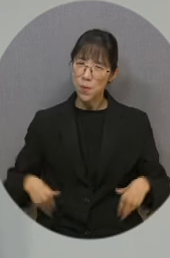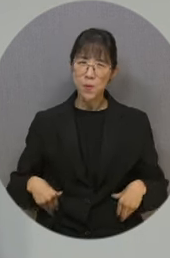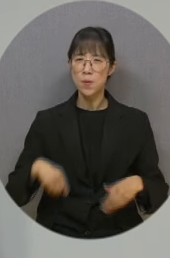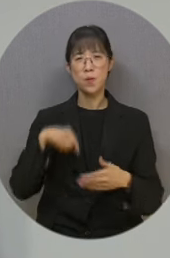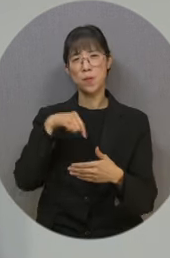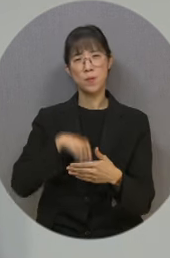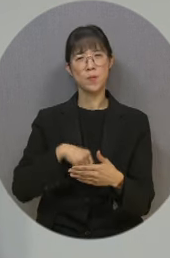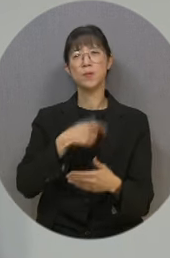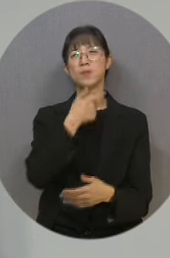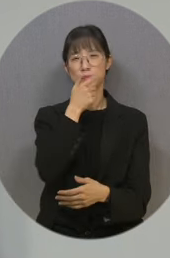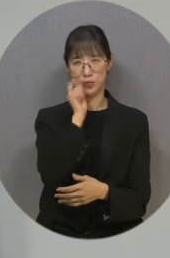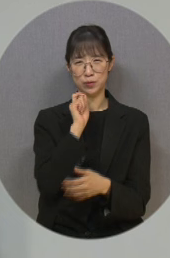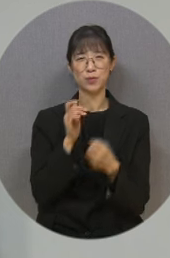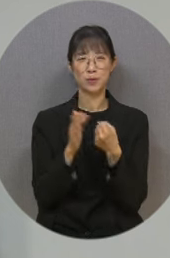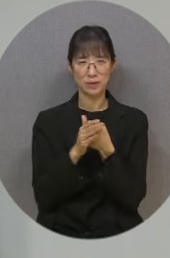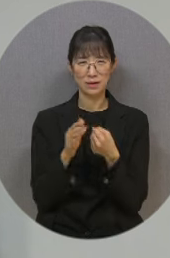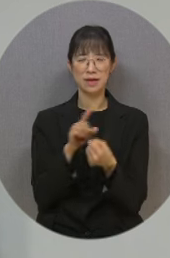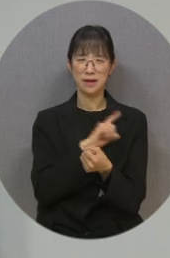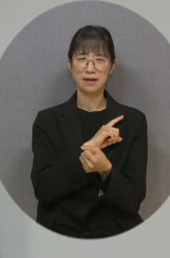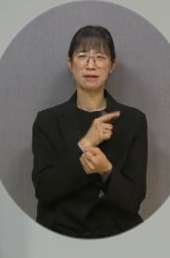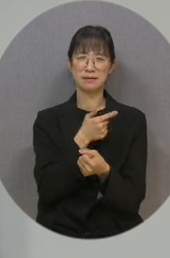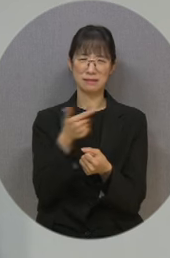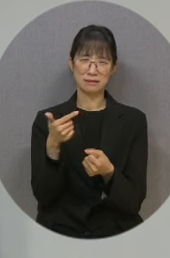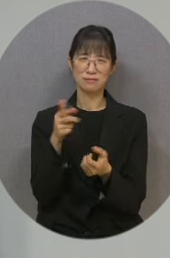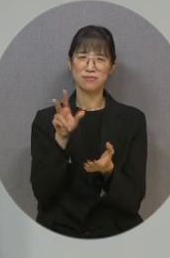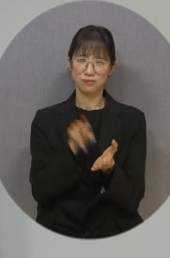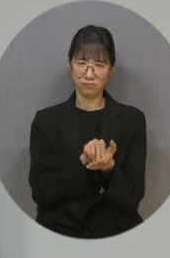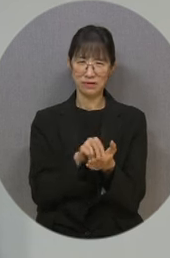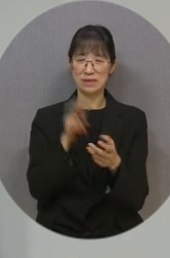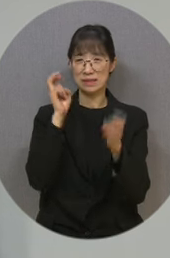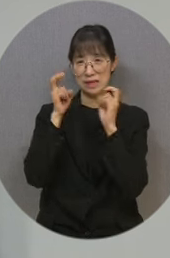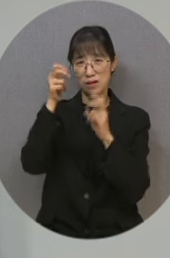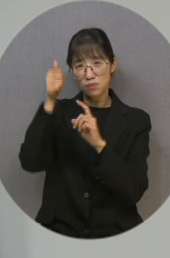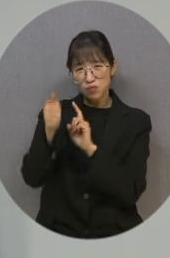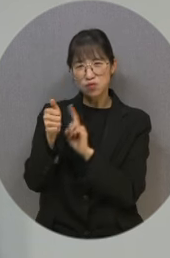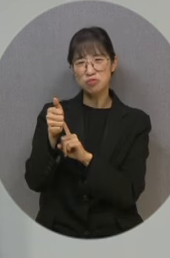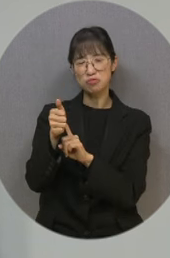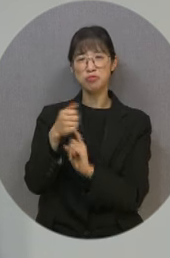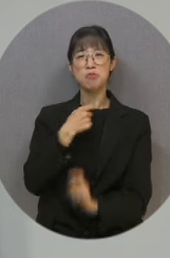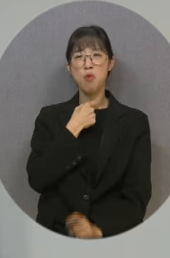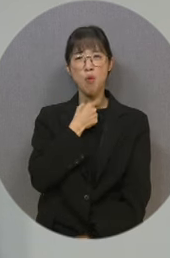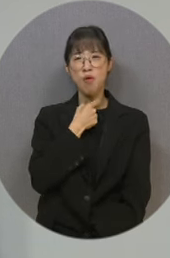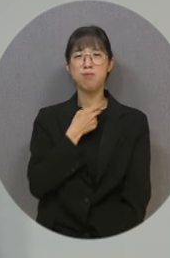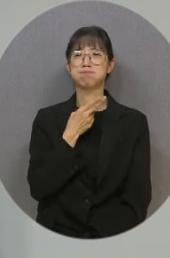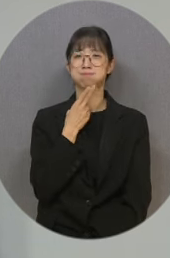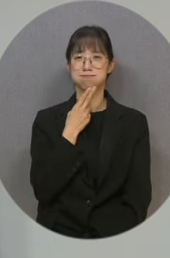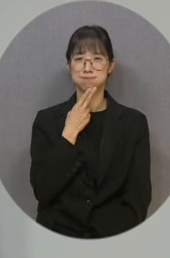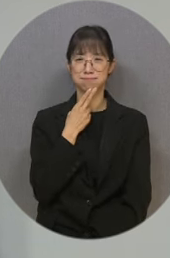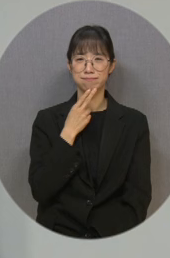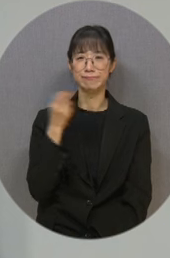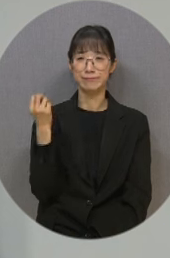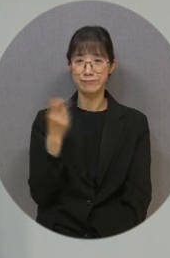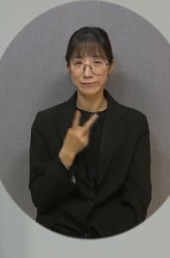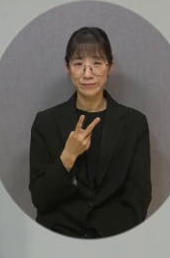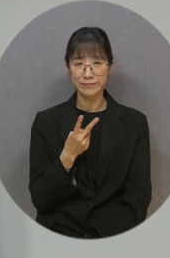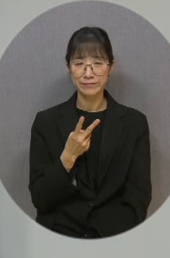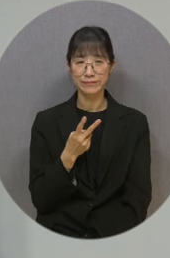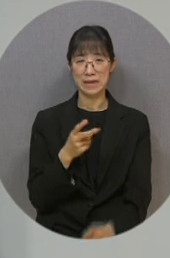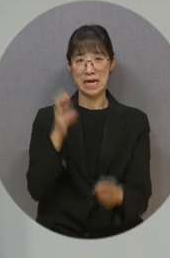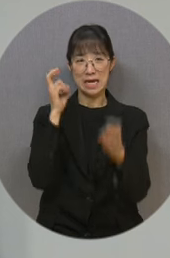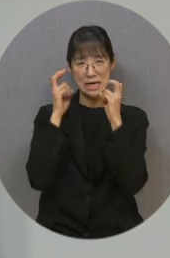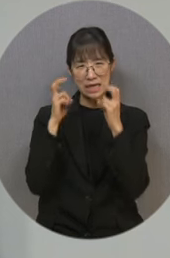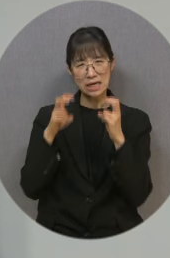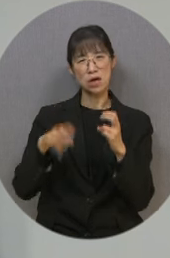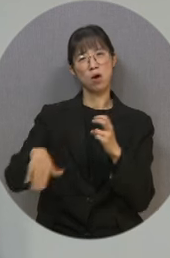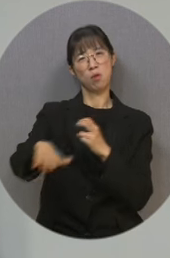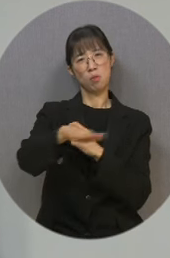부족한 거 같아요 그래서 가장 큰 문제가 바로 사업주의 의지가 좀 낮고 그다음에 기업의